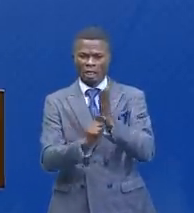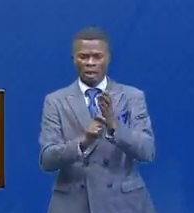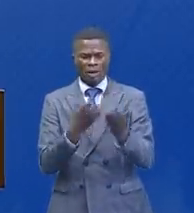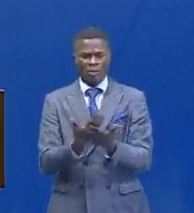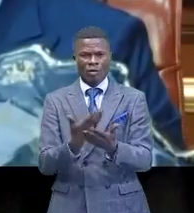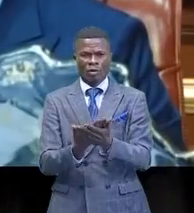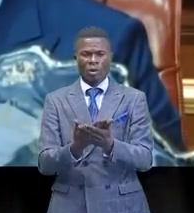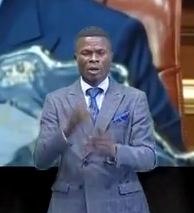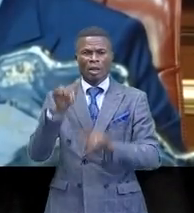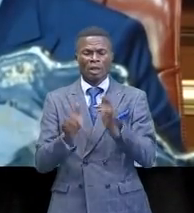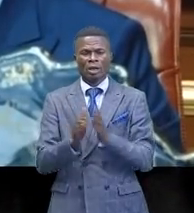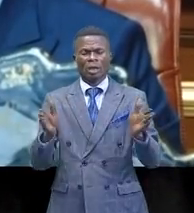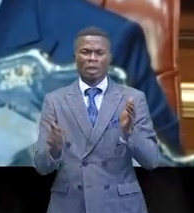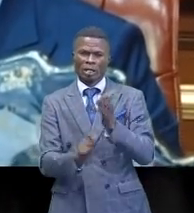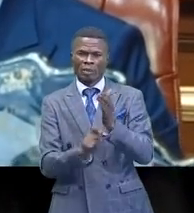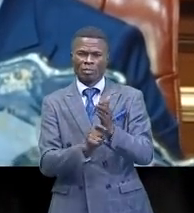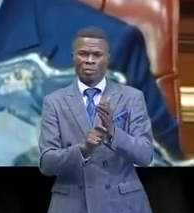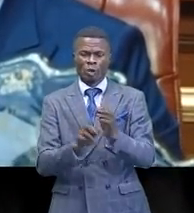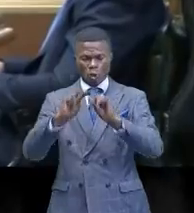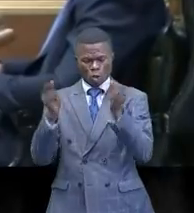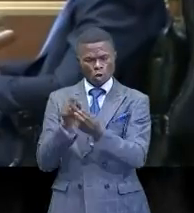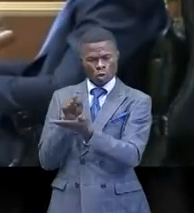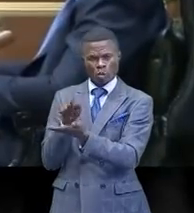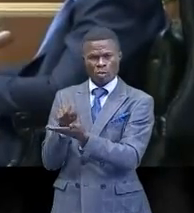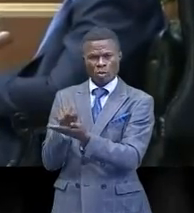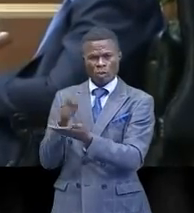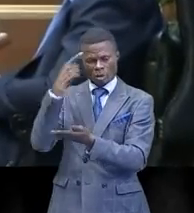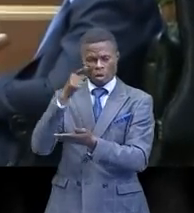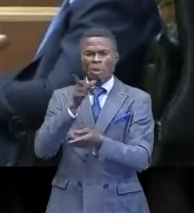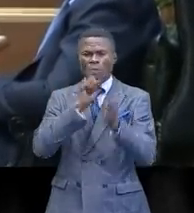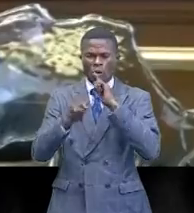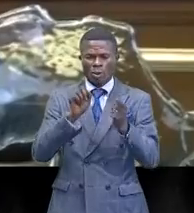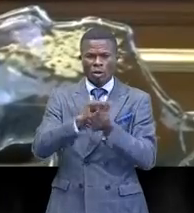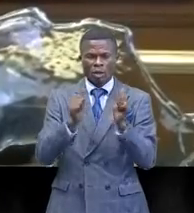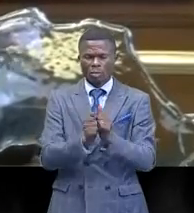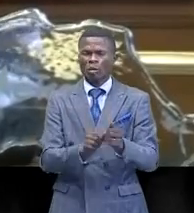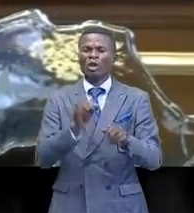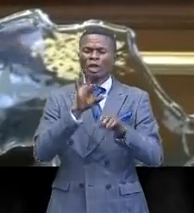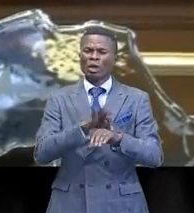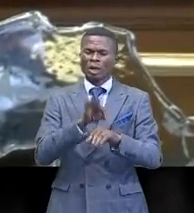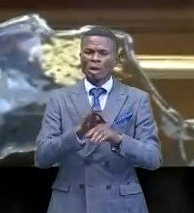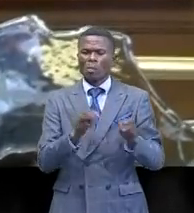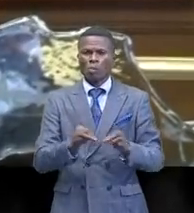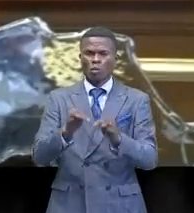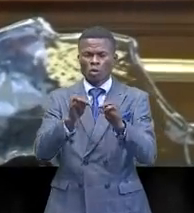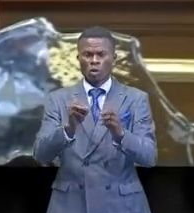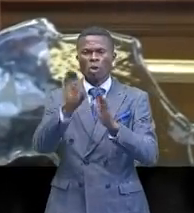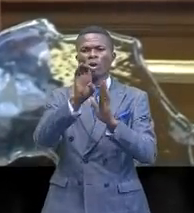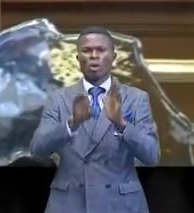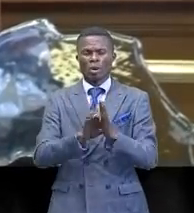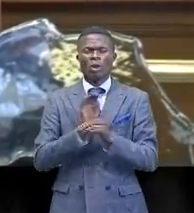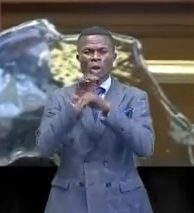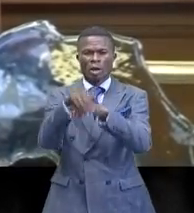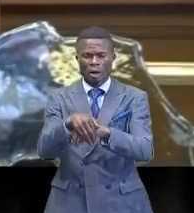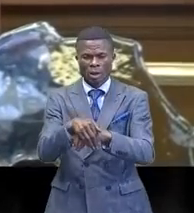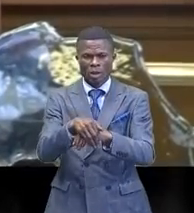urgente avec le secrétariat technique de cette organisation pour échanger sur les opportunités et les conditions d'adhésion